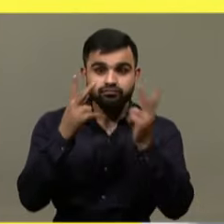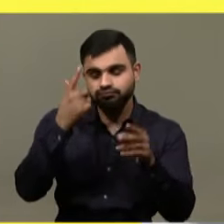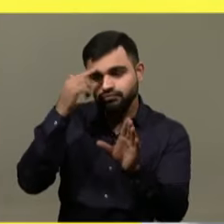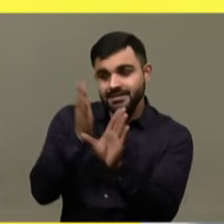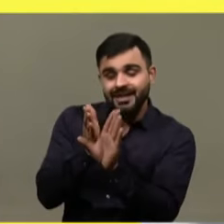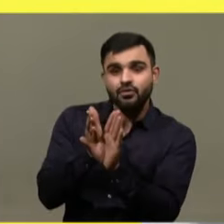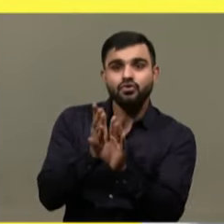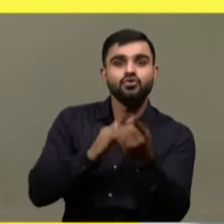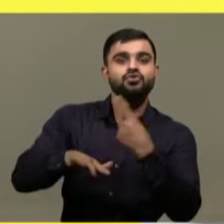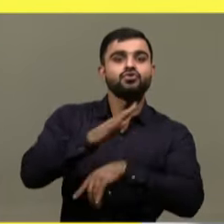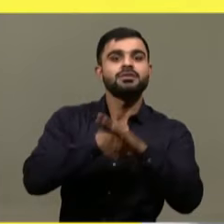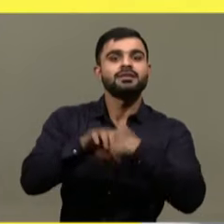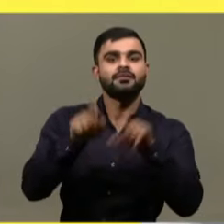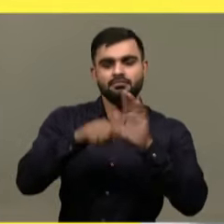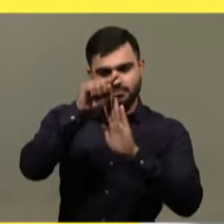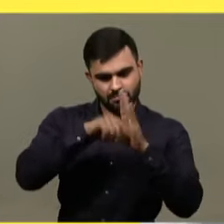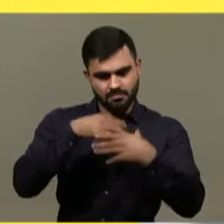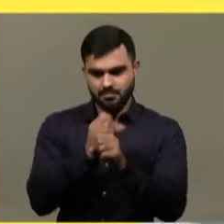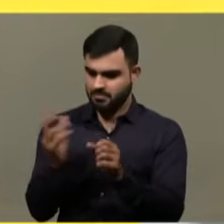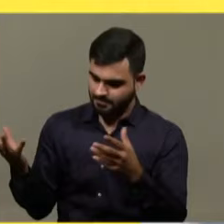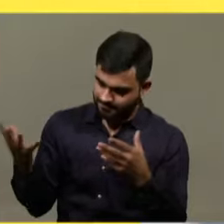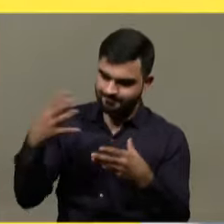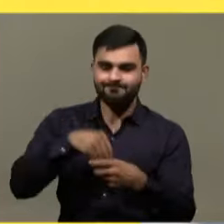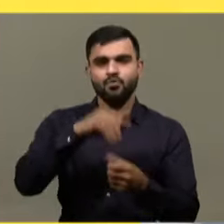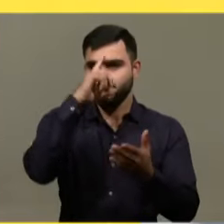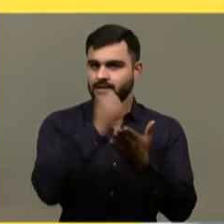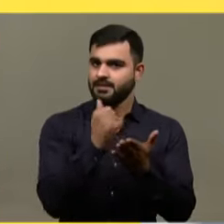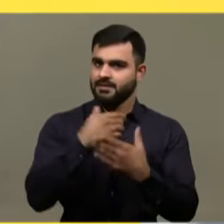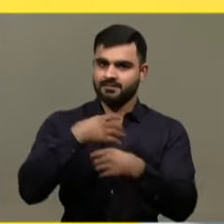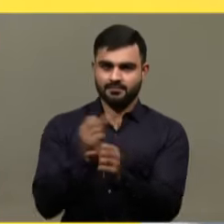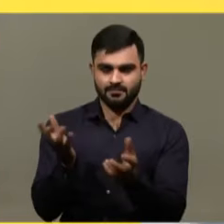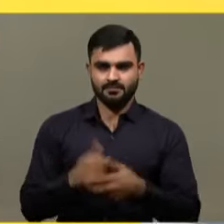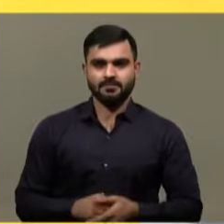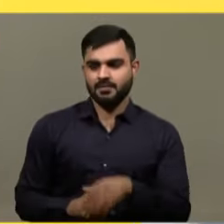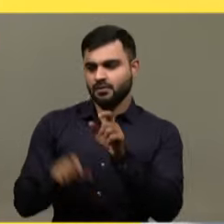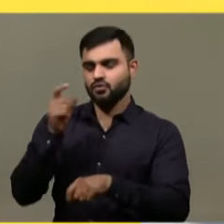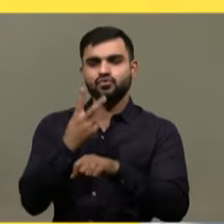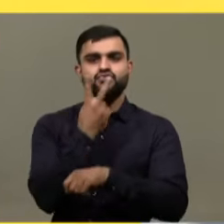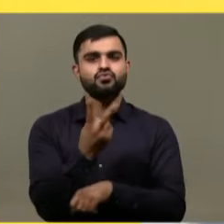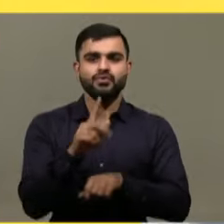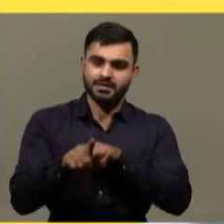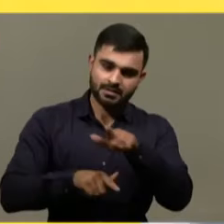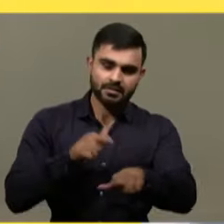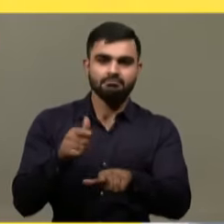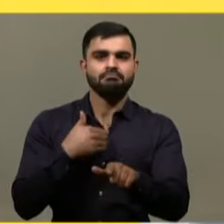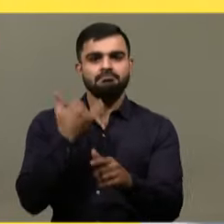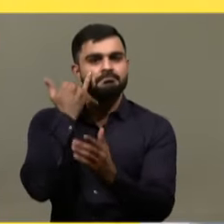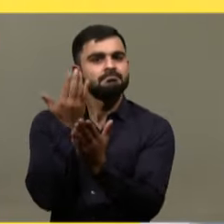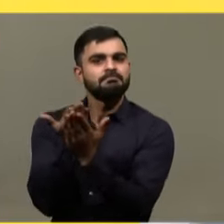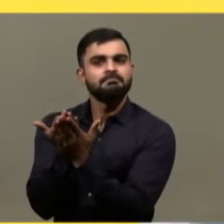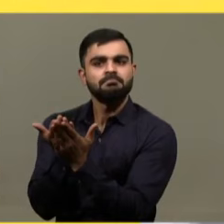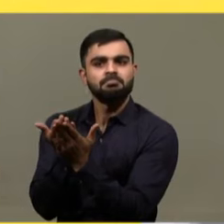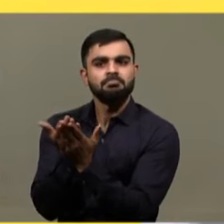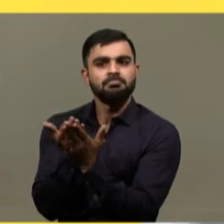डिसेबिलिटीज व्हेन यू मेक पॉलिसीज यू इवॉल्व देम इन डिसीजन मेकिंग सो दज आर द टू स्मल स्टेप्स व्हिच आई वुड प्रपोज दैट